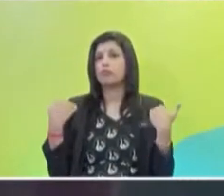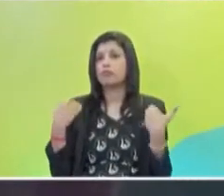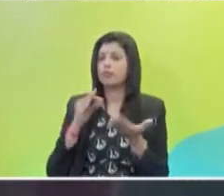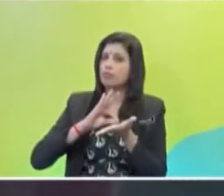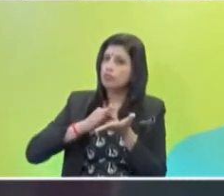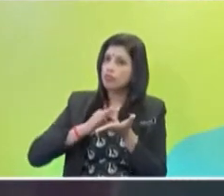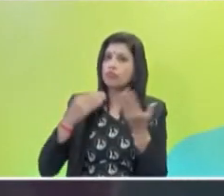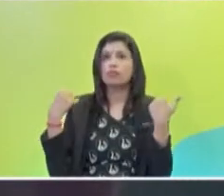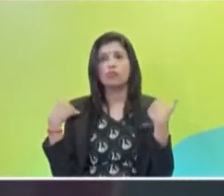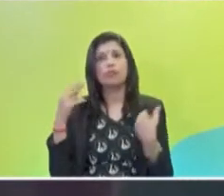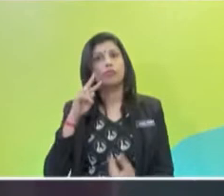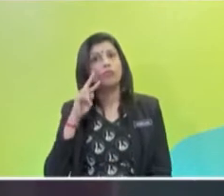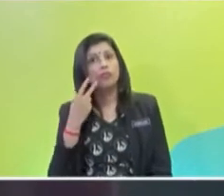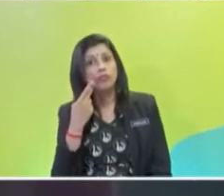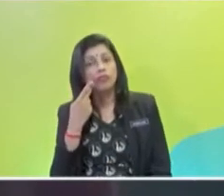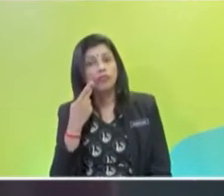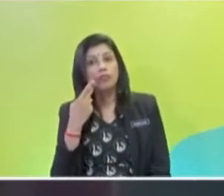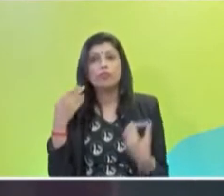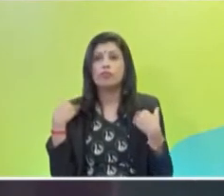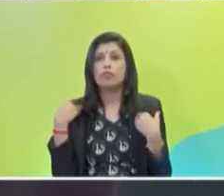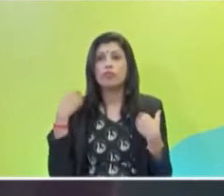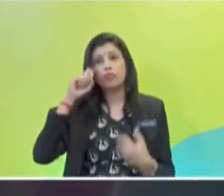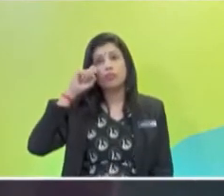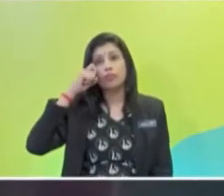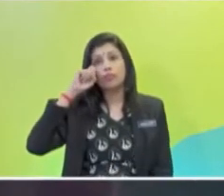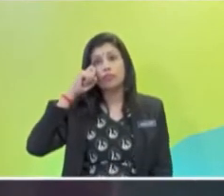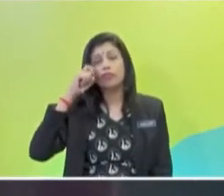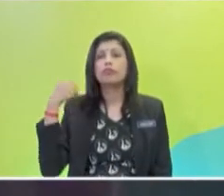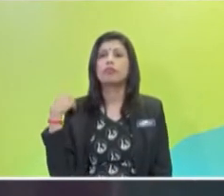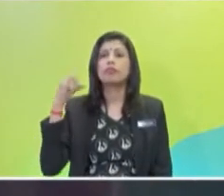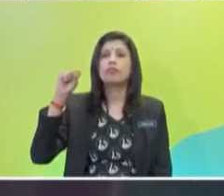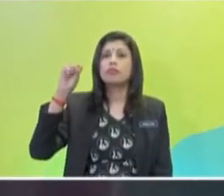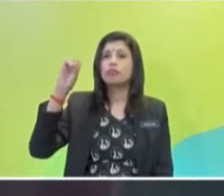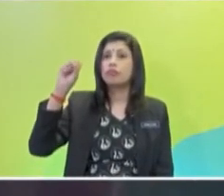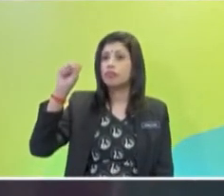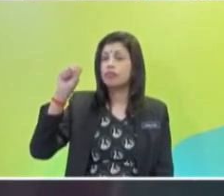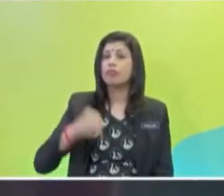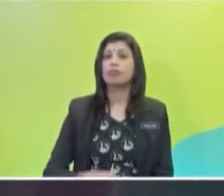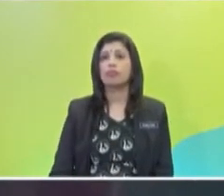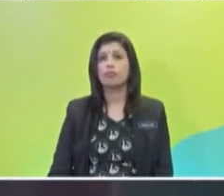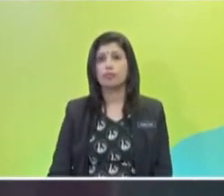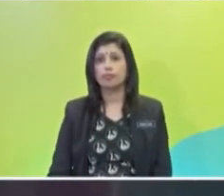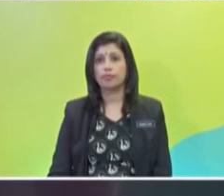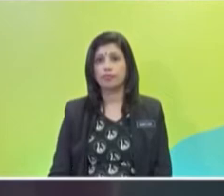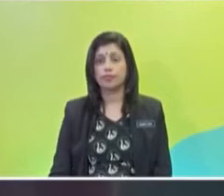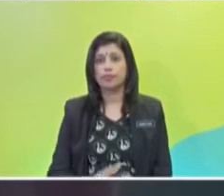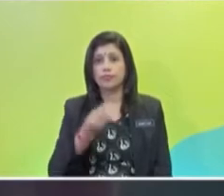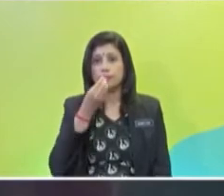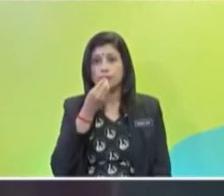ada sayur, ada bawang, ada sos. Semestinya sejenis makanan yang